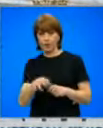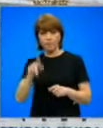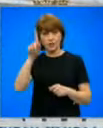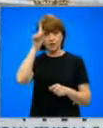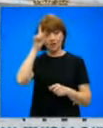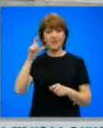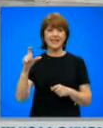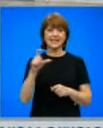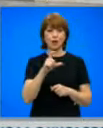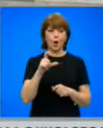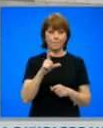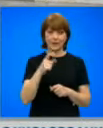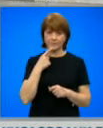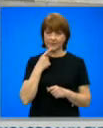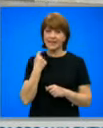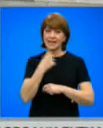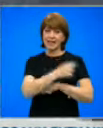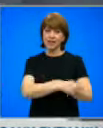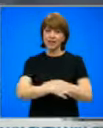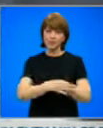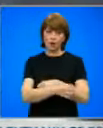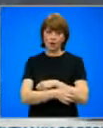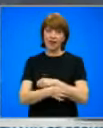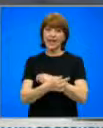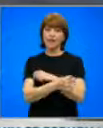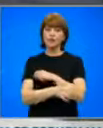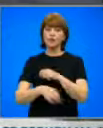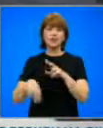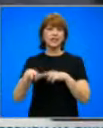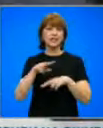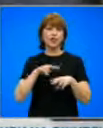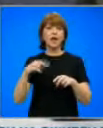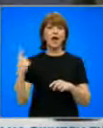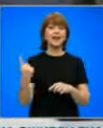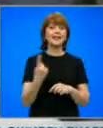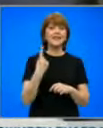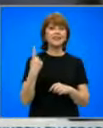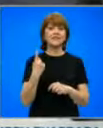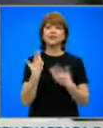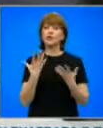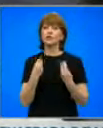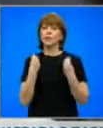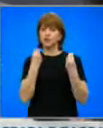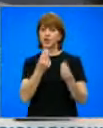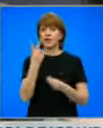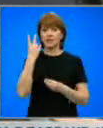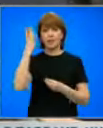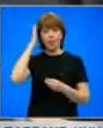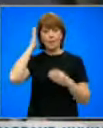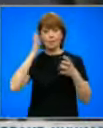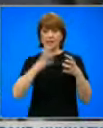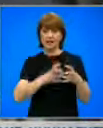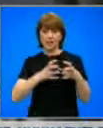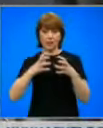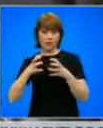важни исторически личности. Историческата комисия е единствено тази, която може да даде на двете правителства, по